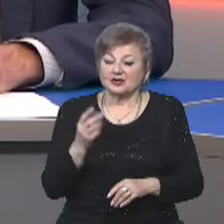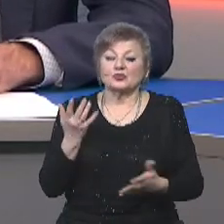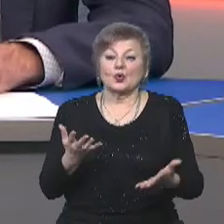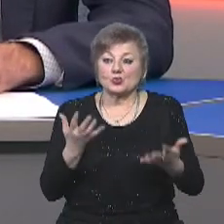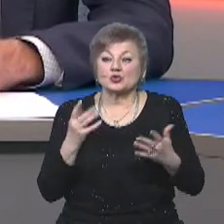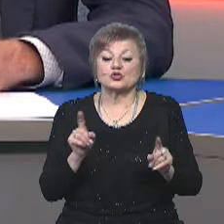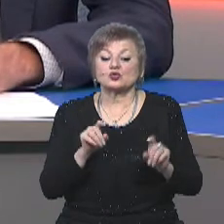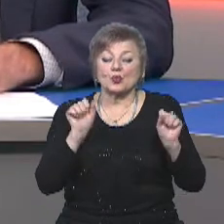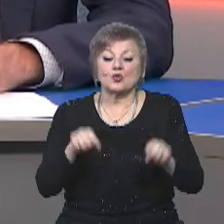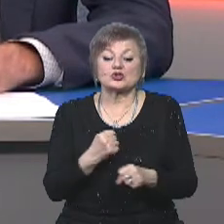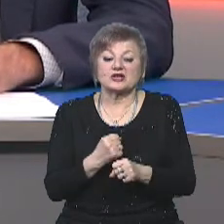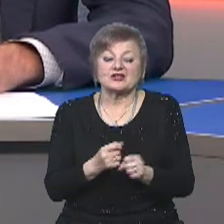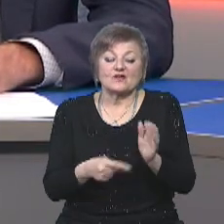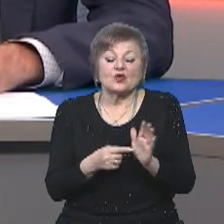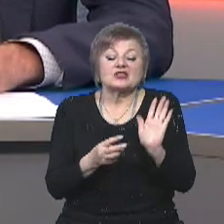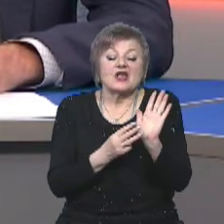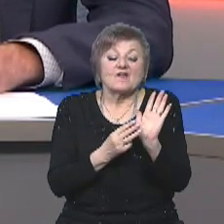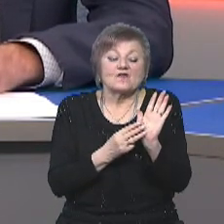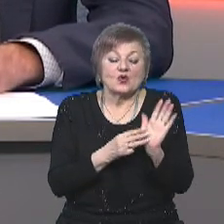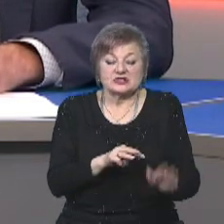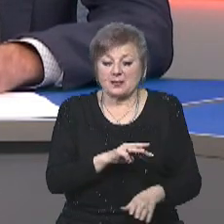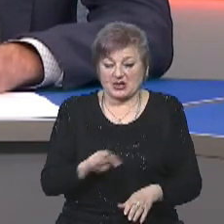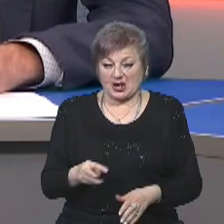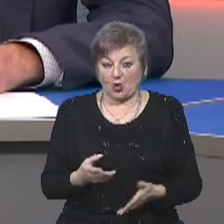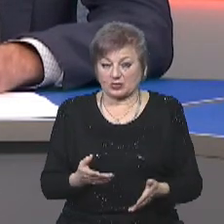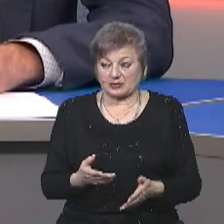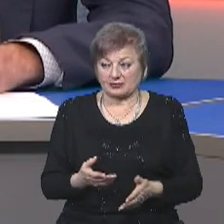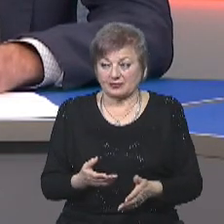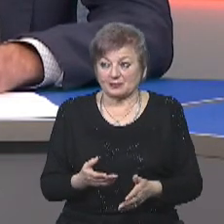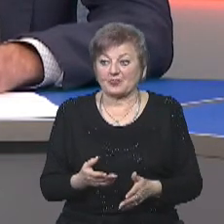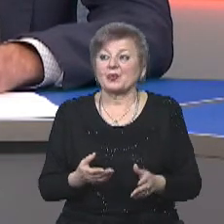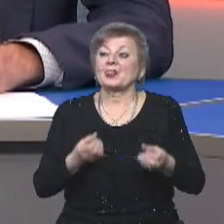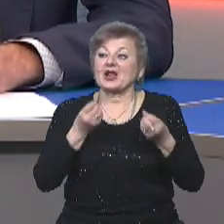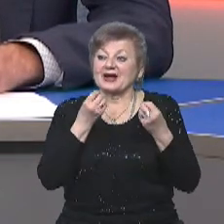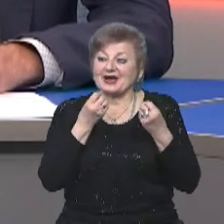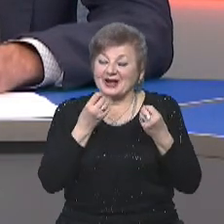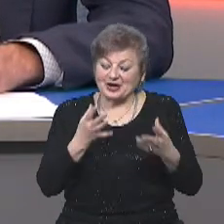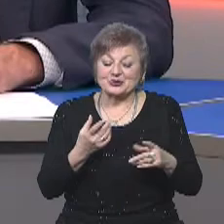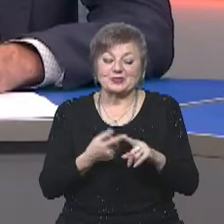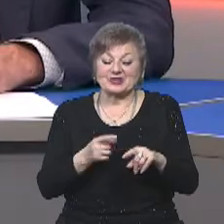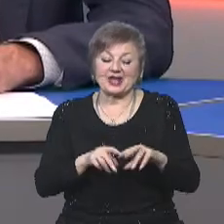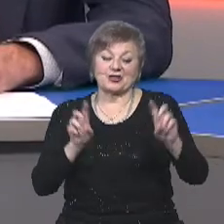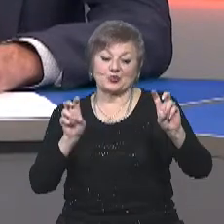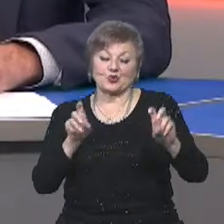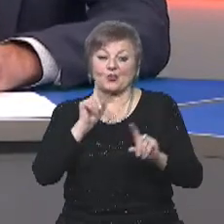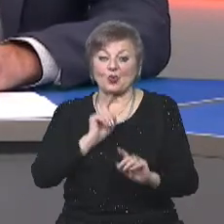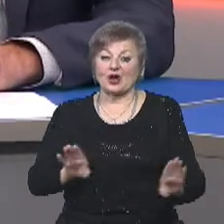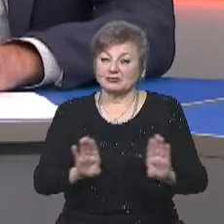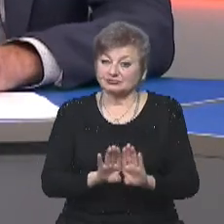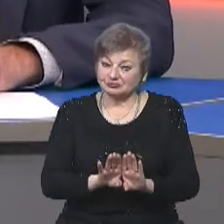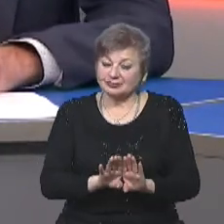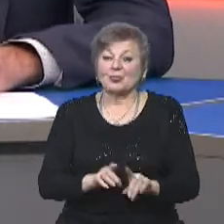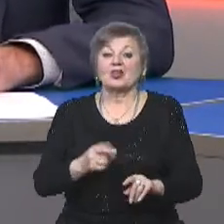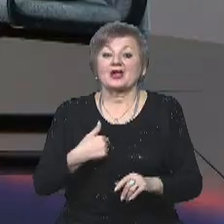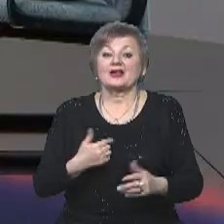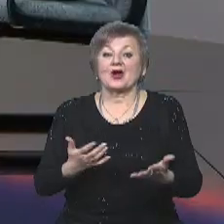представите себе, что можно сделать в городе на 8 миллионов по сетям? Давайте ми на цій темі поки що зупинимося. Я